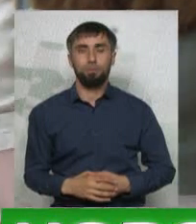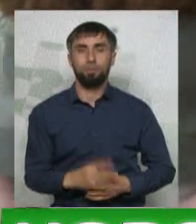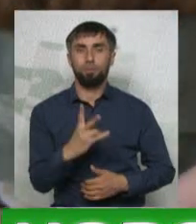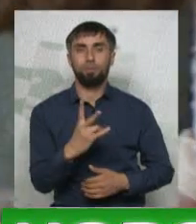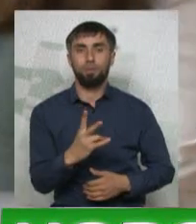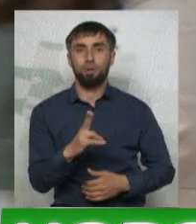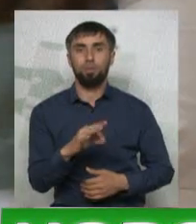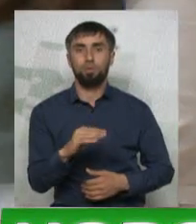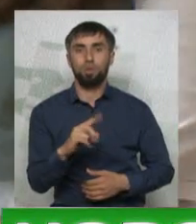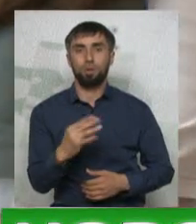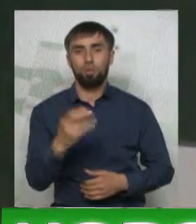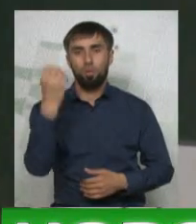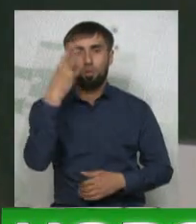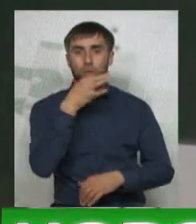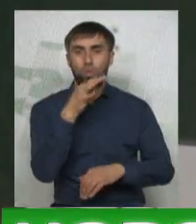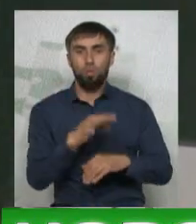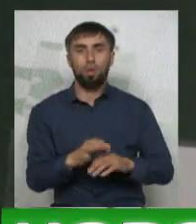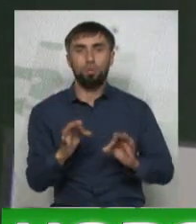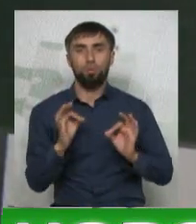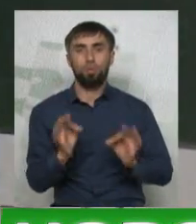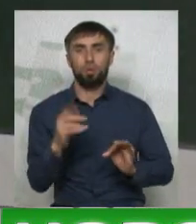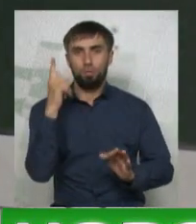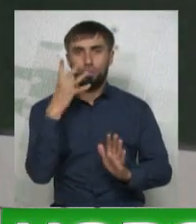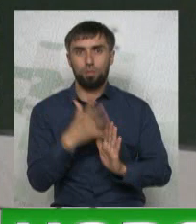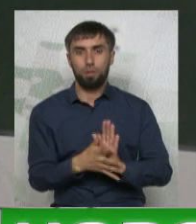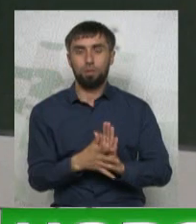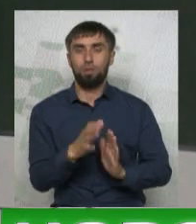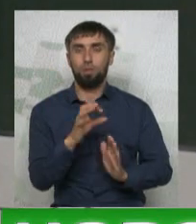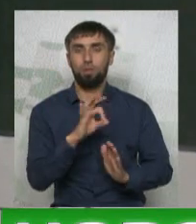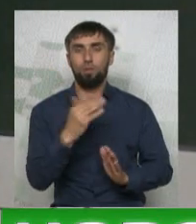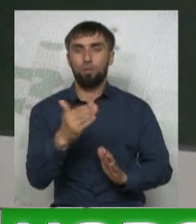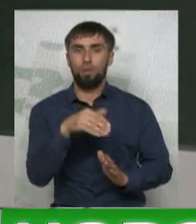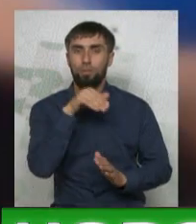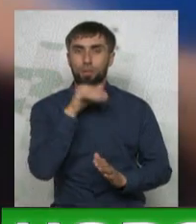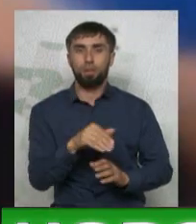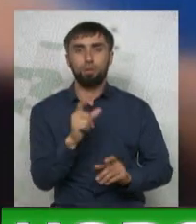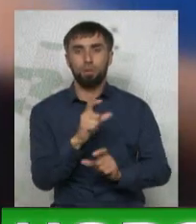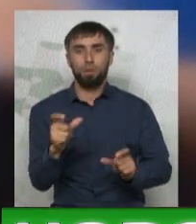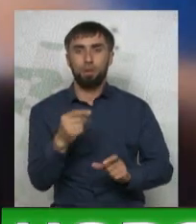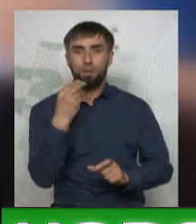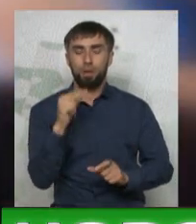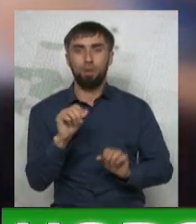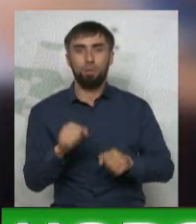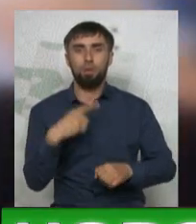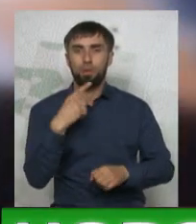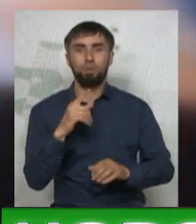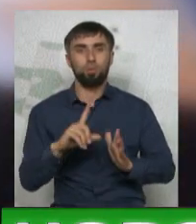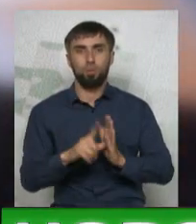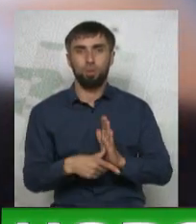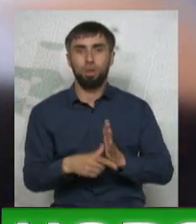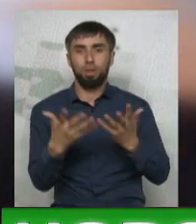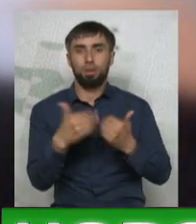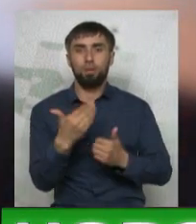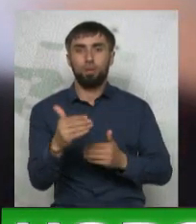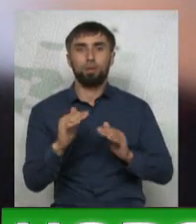Наталья Коженец – умная, ответственная, справедливая, понимающая. О ее профессиональных и человеческих качествах можно говорить долго, считают